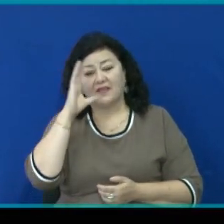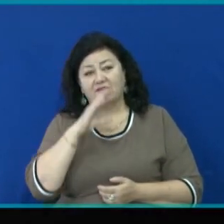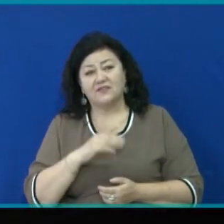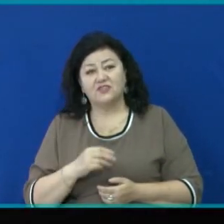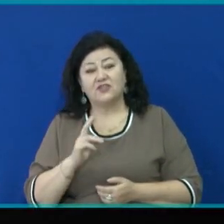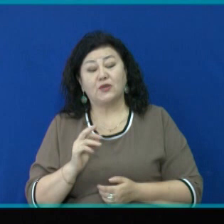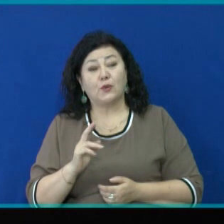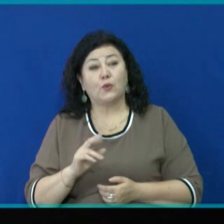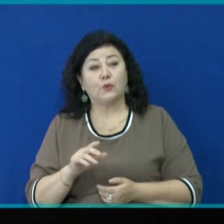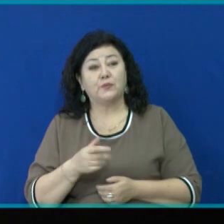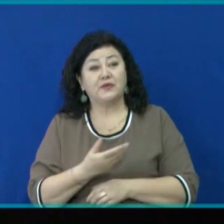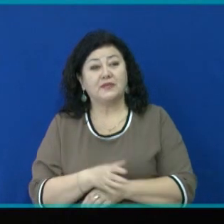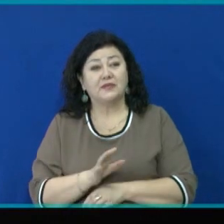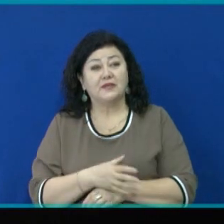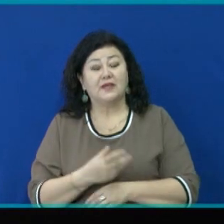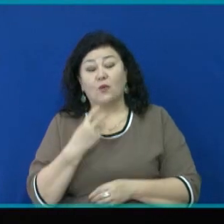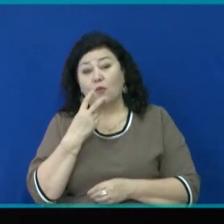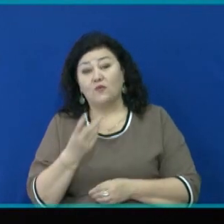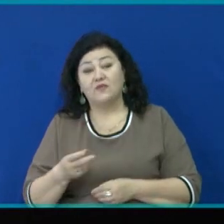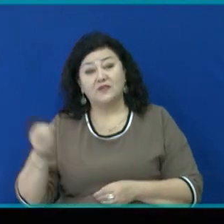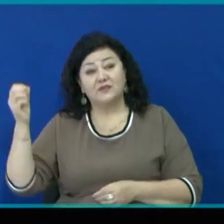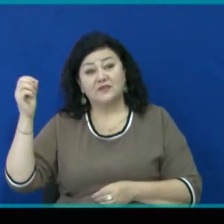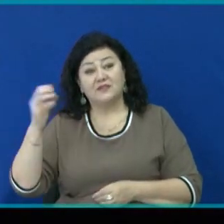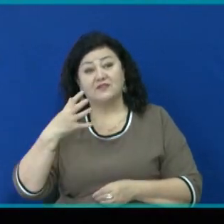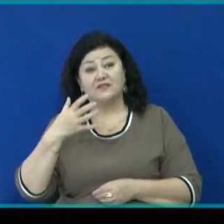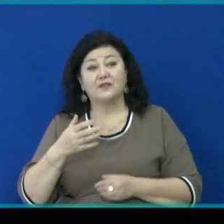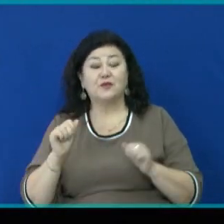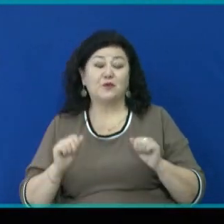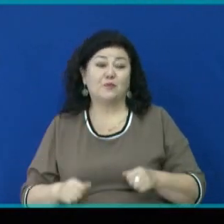жүріп, барлық жерде жарық шамдардың орнатылғанын